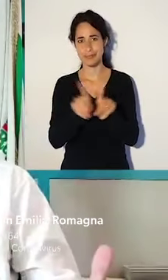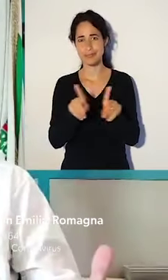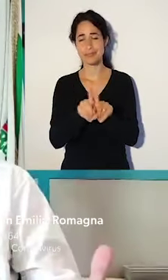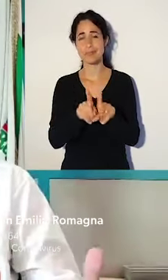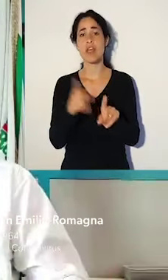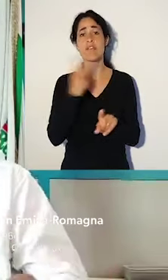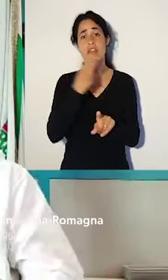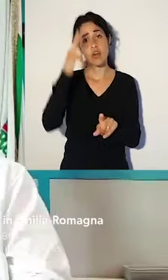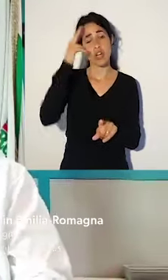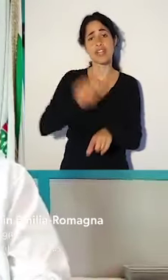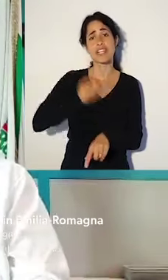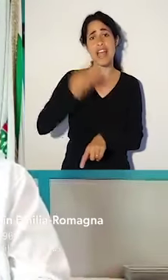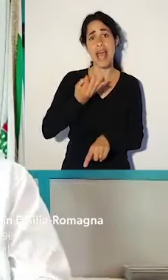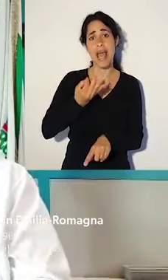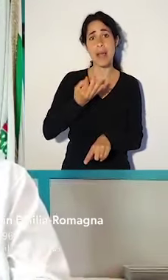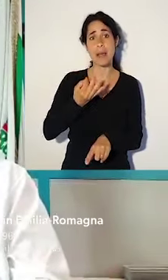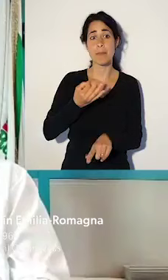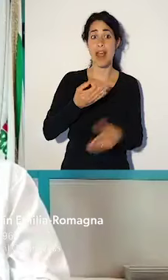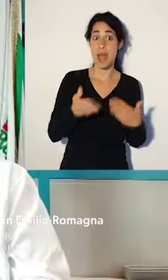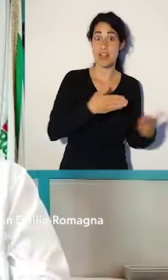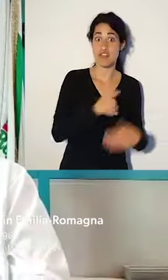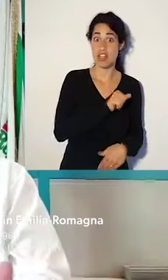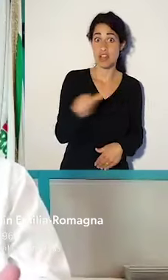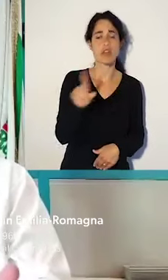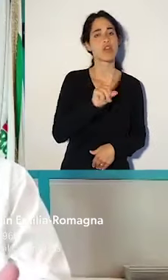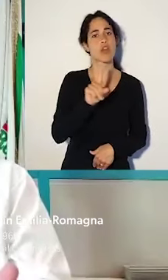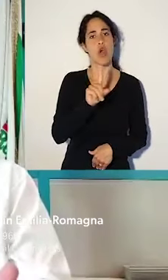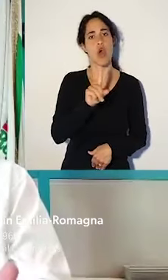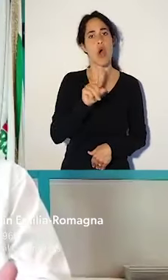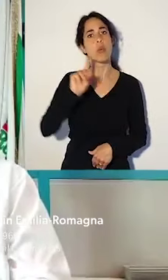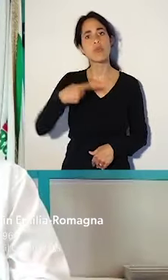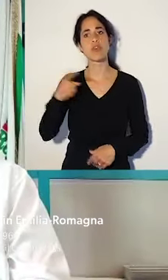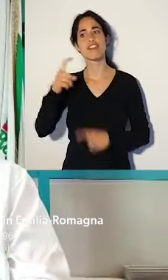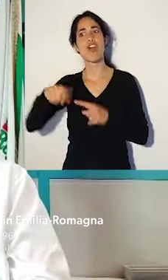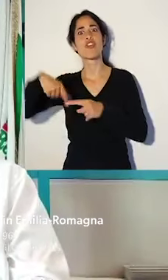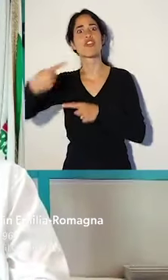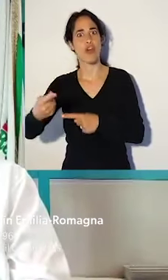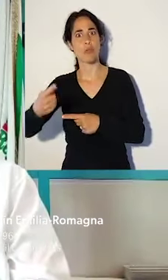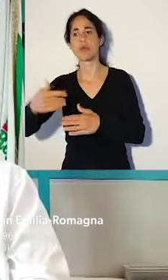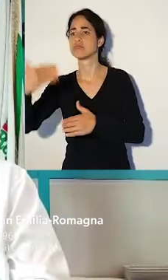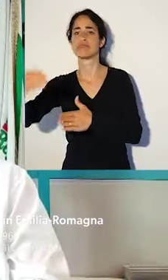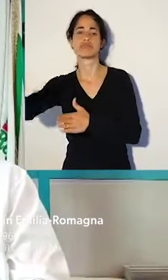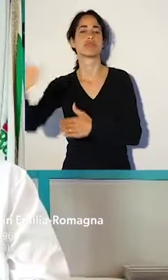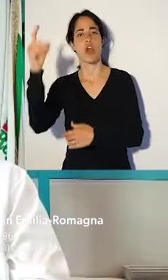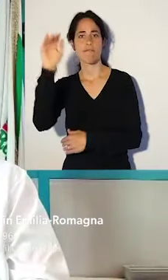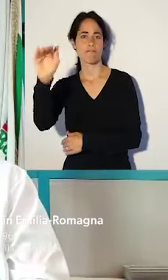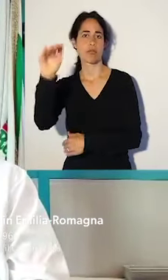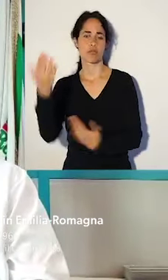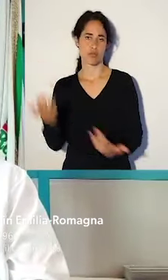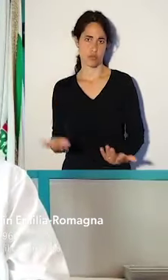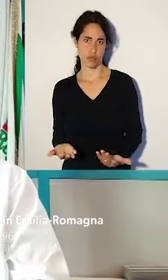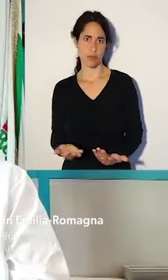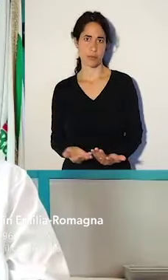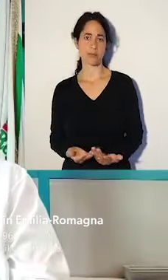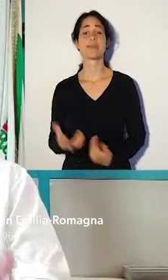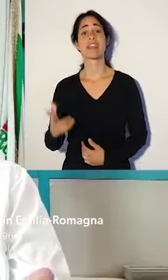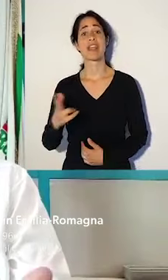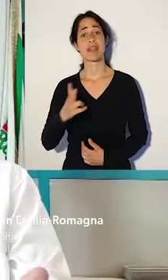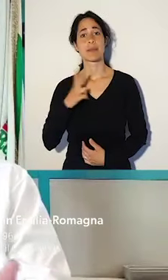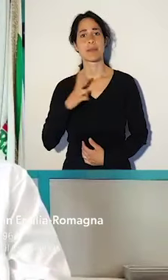dentro un'emergenza, ma anche dal giorno dopo, l'emergenza, che speriamo possa avvenire al più